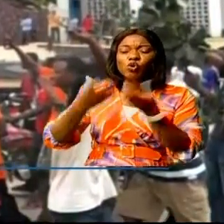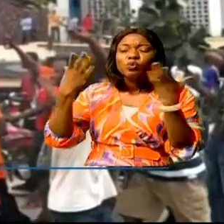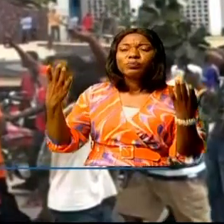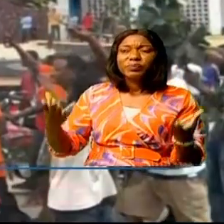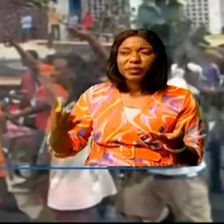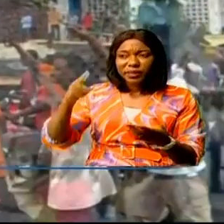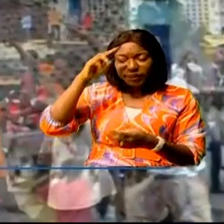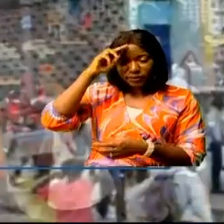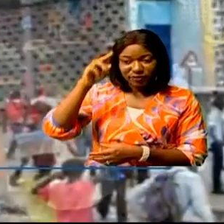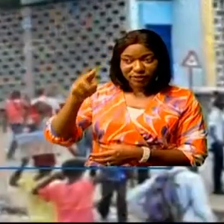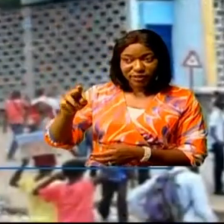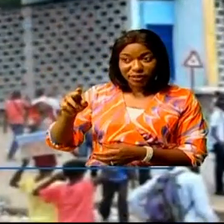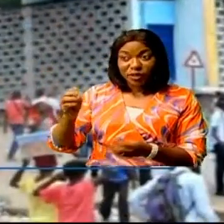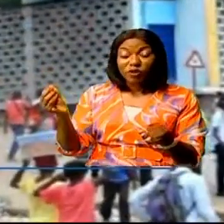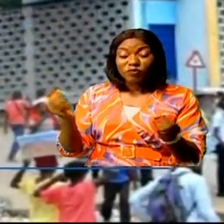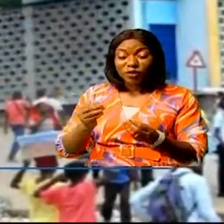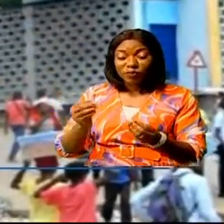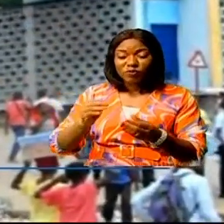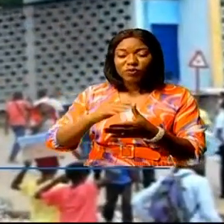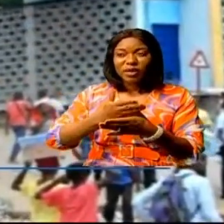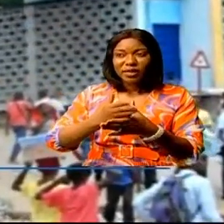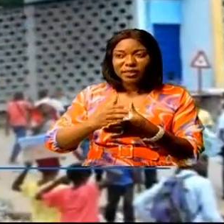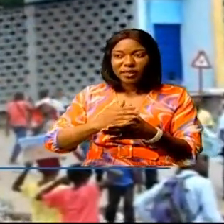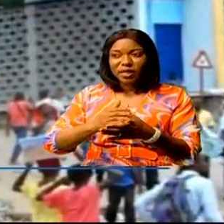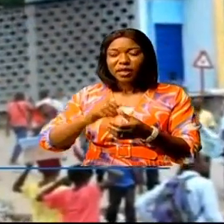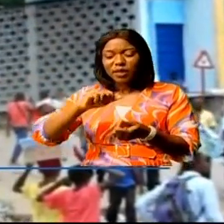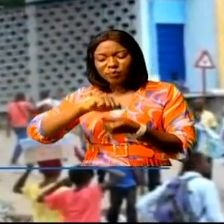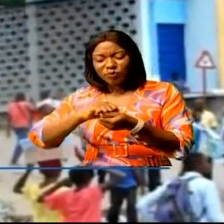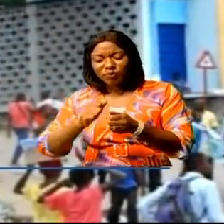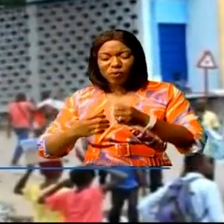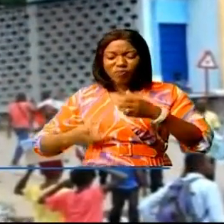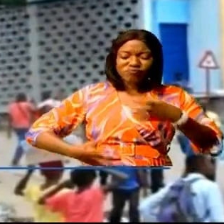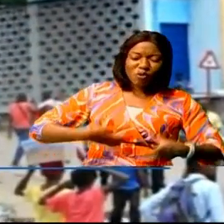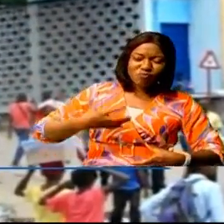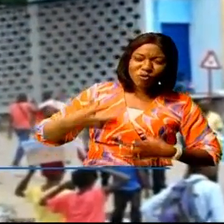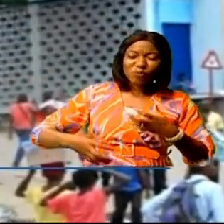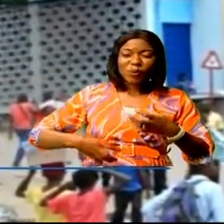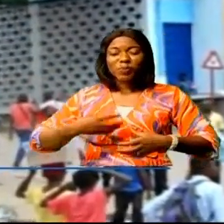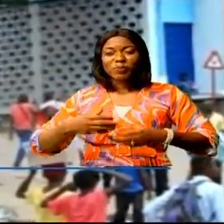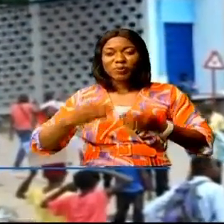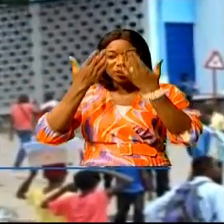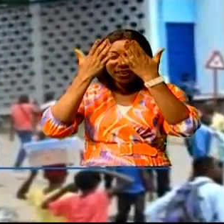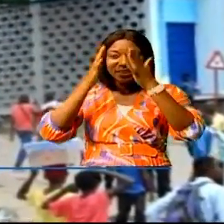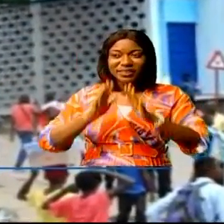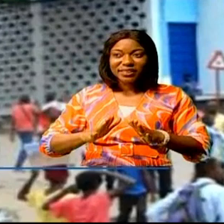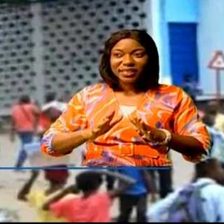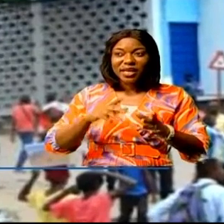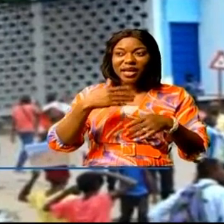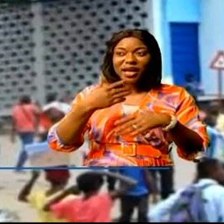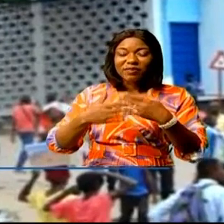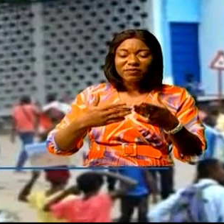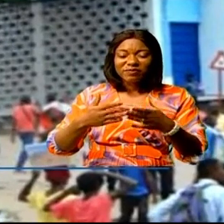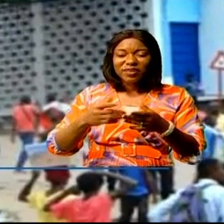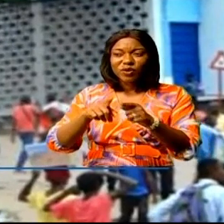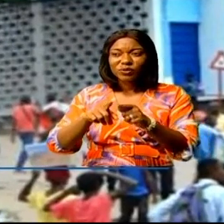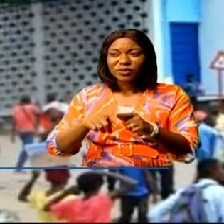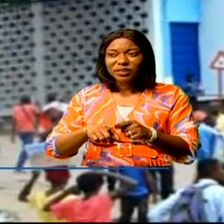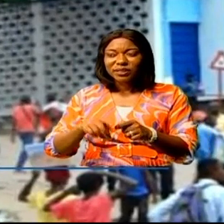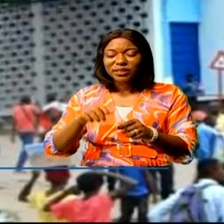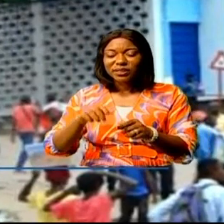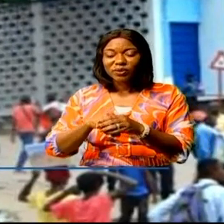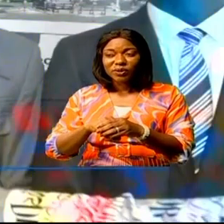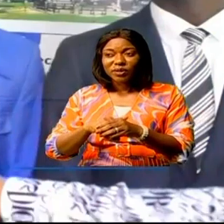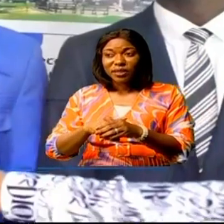académiques? Ce sont là, entre autres, les revendications que brandissent les étudiants. Cela a fait malaise et remous dans les chefs de